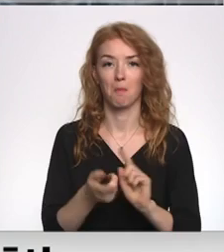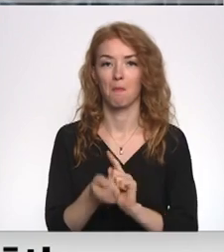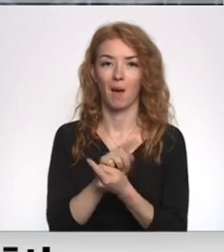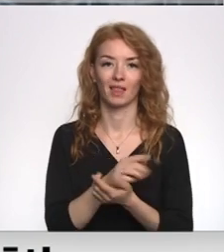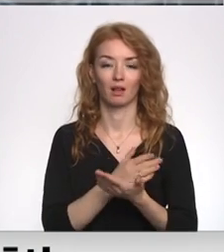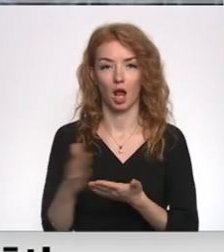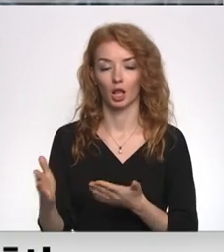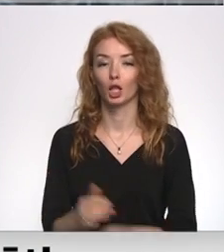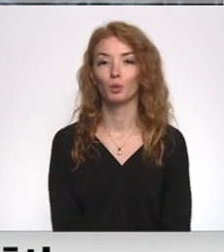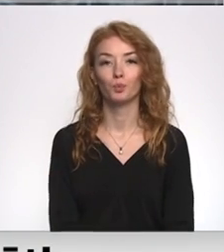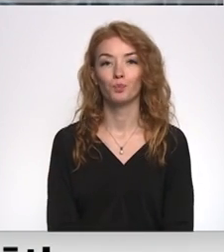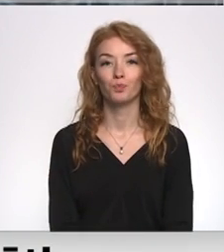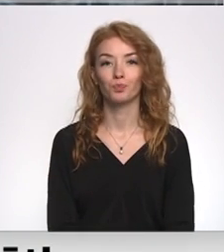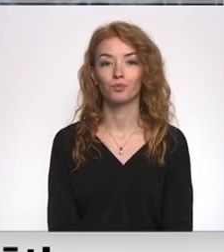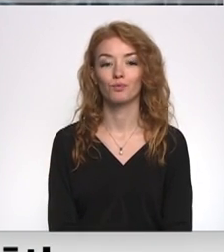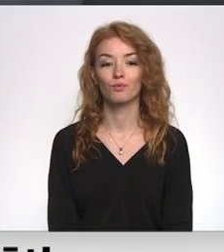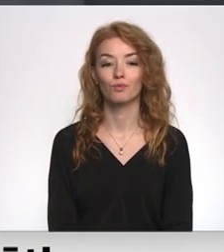mainīt. Stāsta Madara Līcīte.